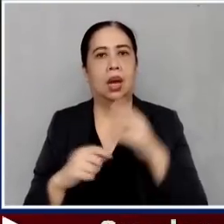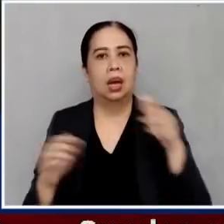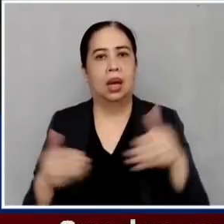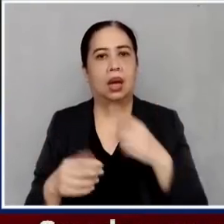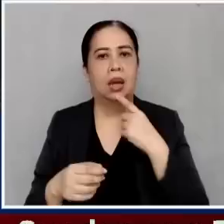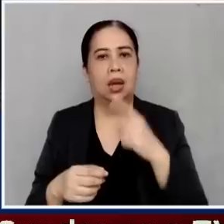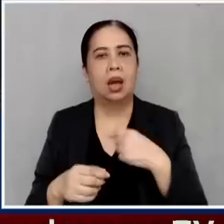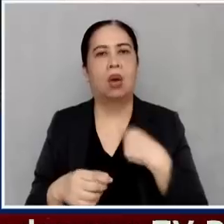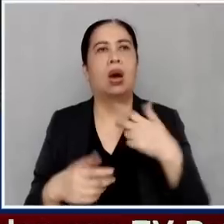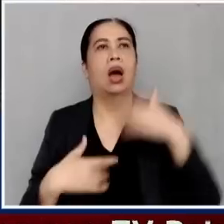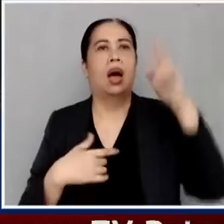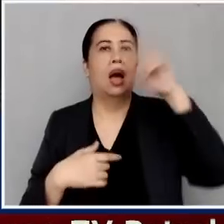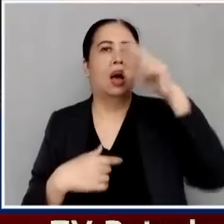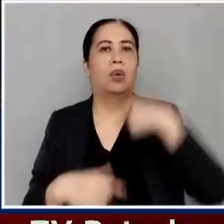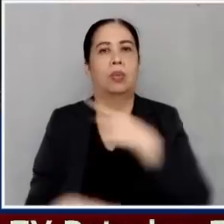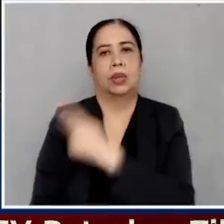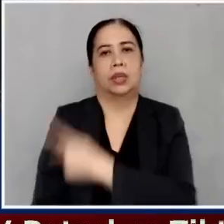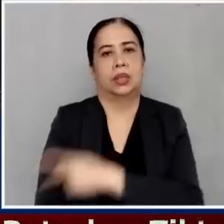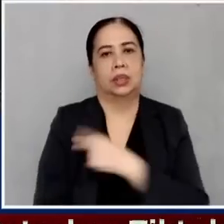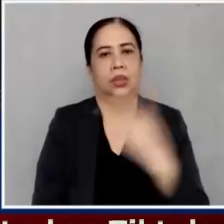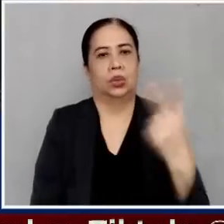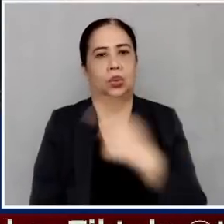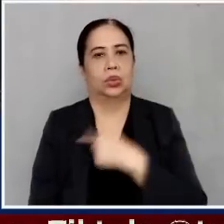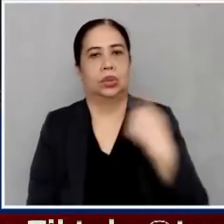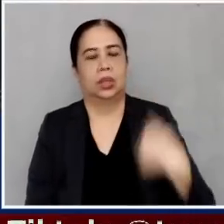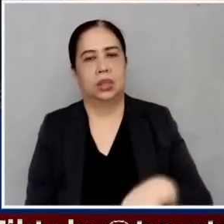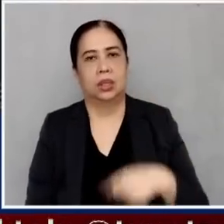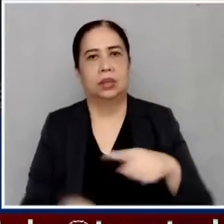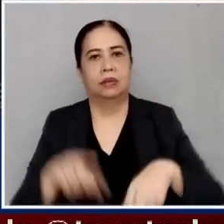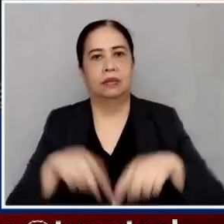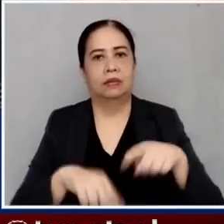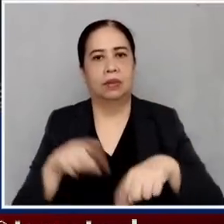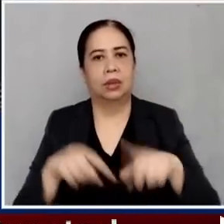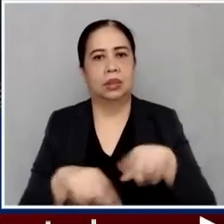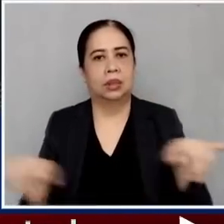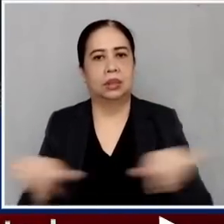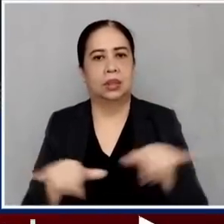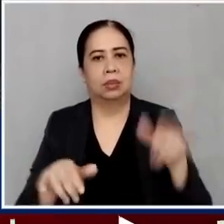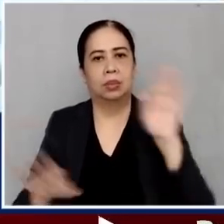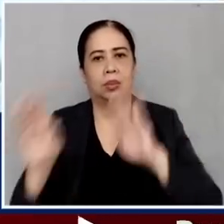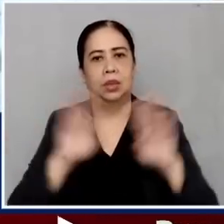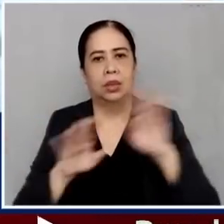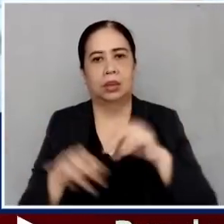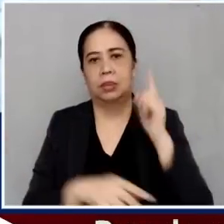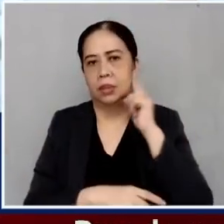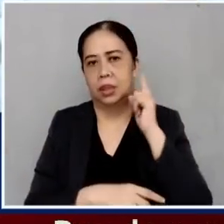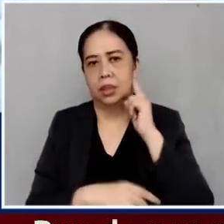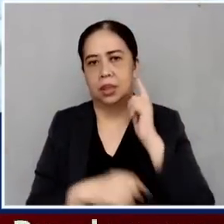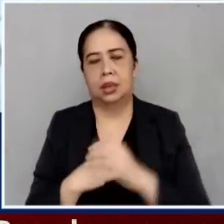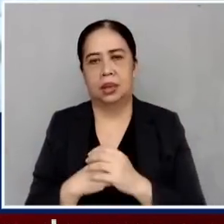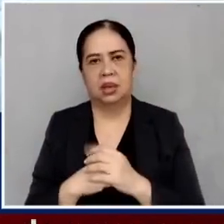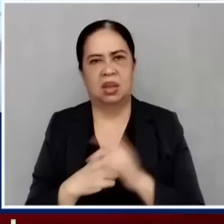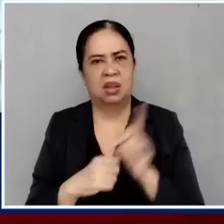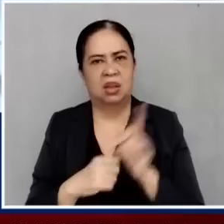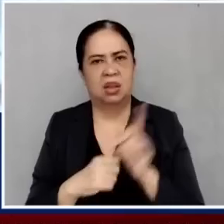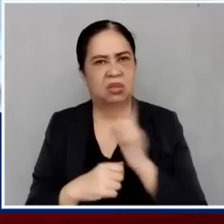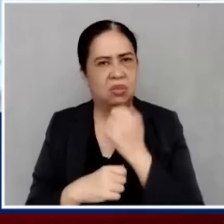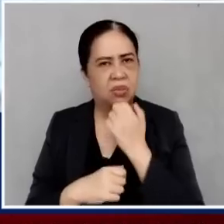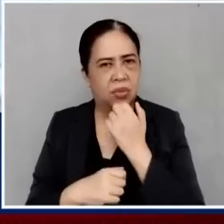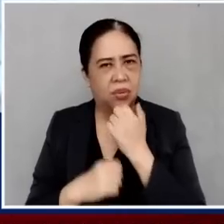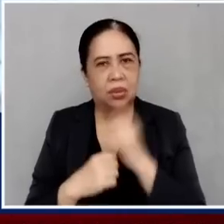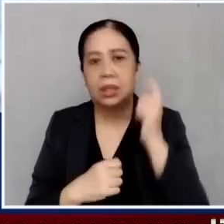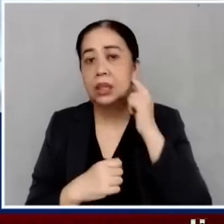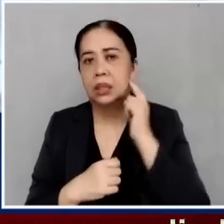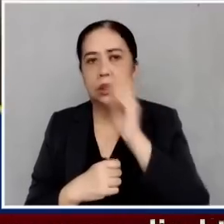bilang pasyente. Ang dalawang lalaking Chinese, magkaibigan umano at parehong may problema sa tainga. Anong gagawin nila? Ears. For